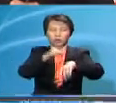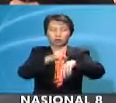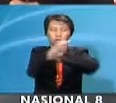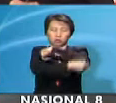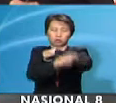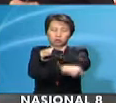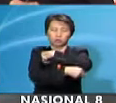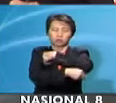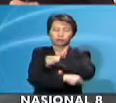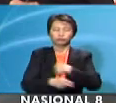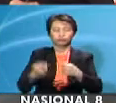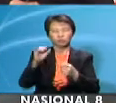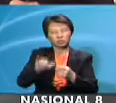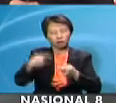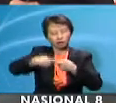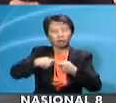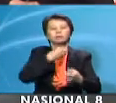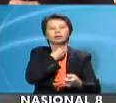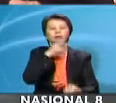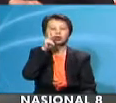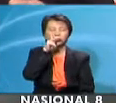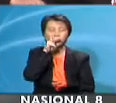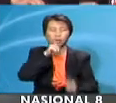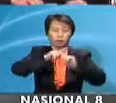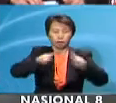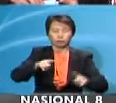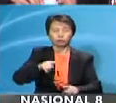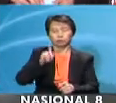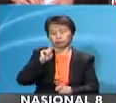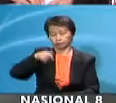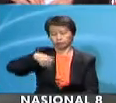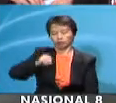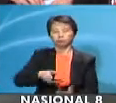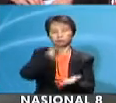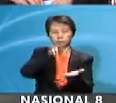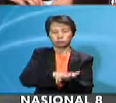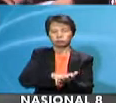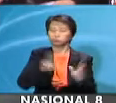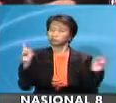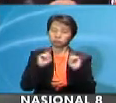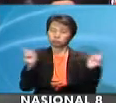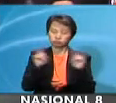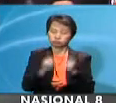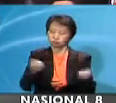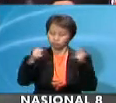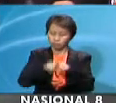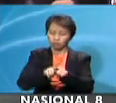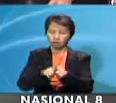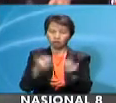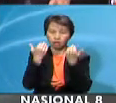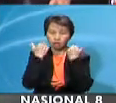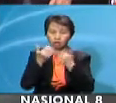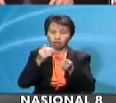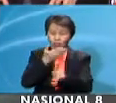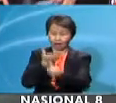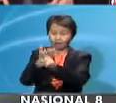negeri. Antara yang dikaitkan Perak dan Kedah, namun Dato' Seri Dr. Ahmad Zahid mengesahkan tidak akan berlaku